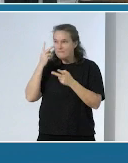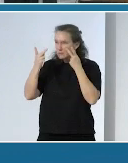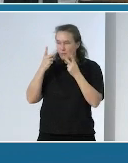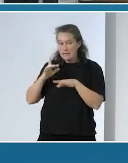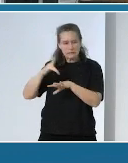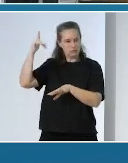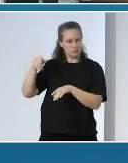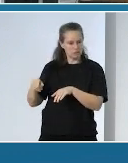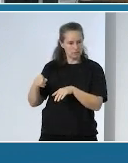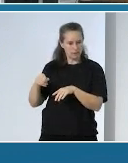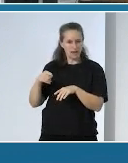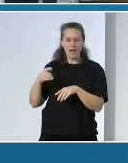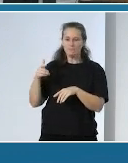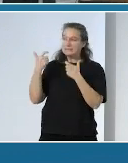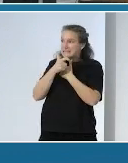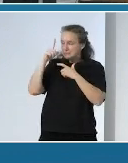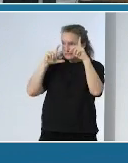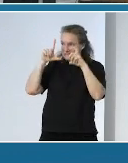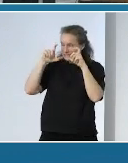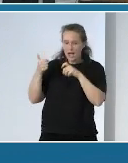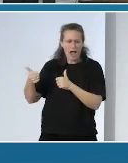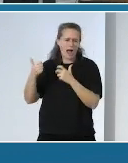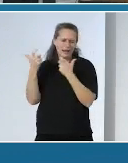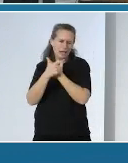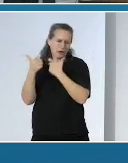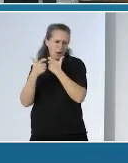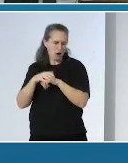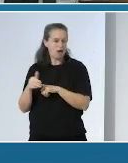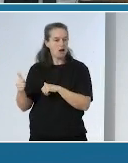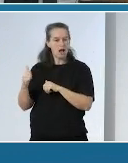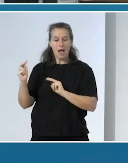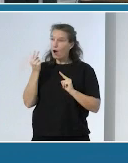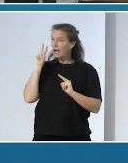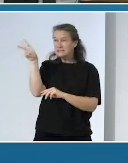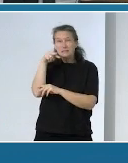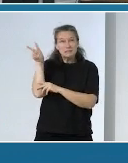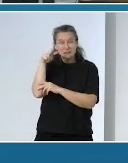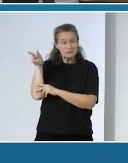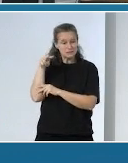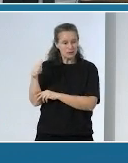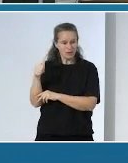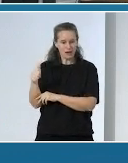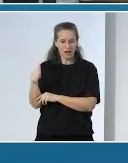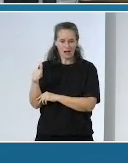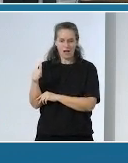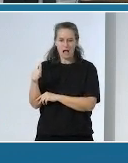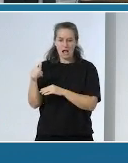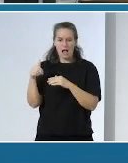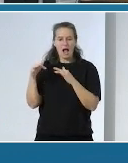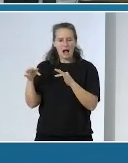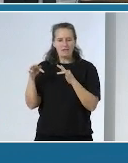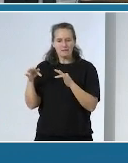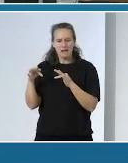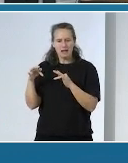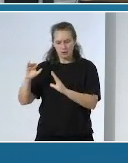visuels, elle apprécie les jeux de mimique, elle peut rire de bon cœur. Elle regarde beaucoup autour d'elle, elle supporte absolument pas d'être